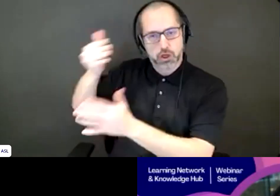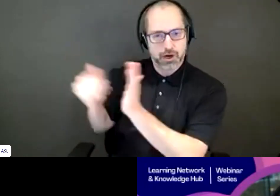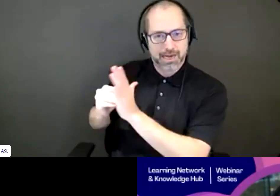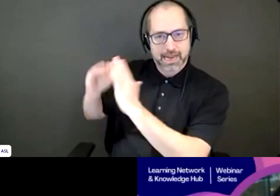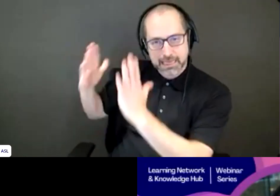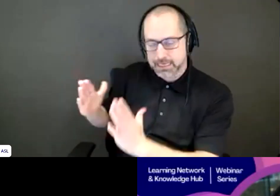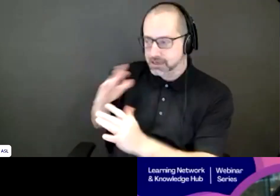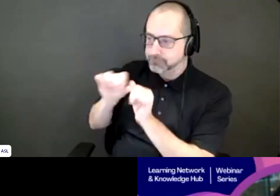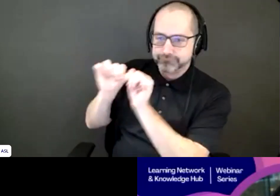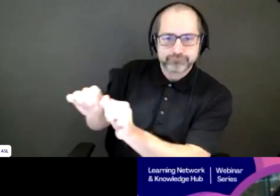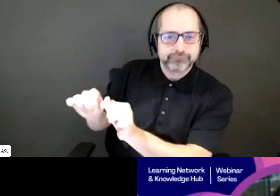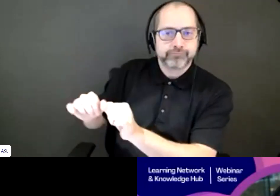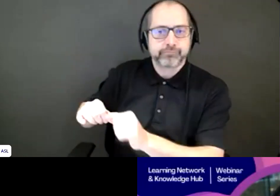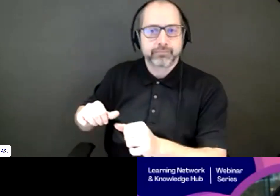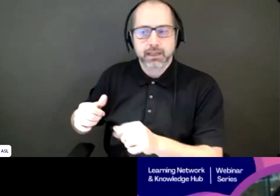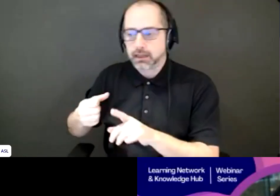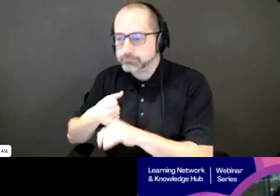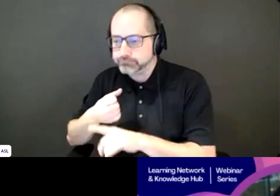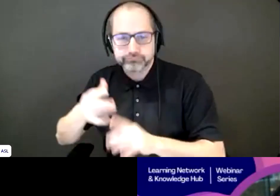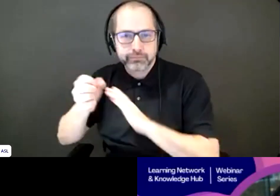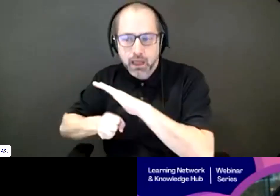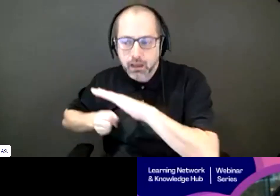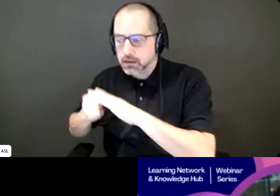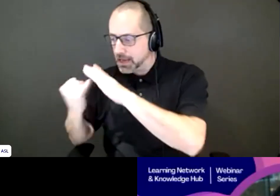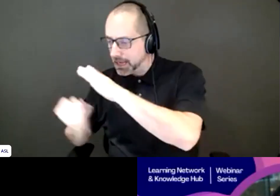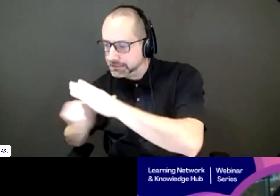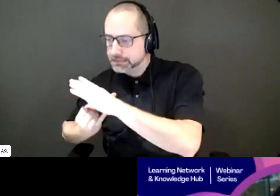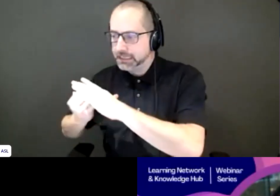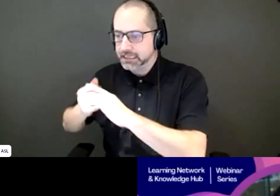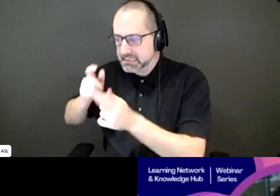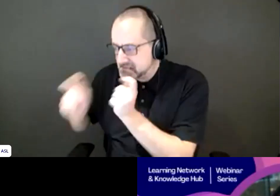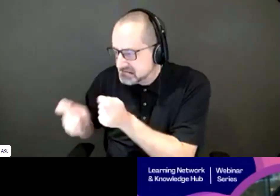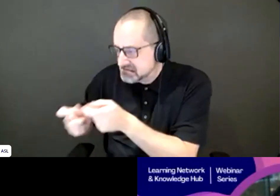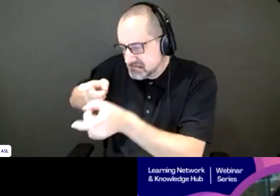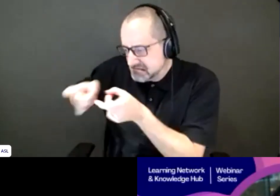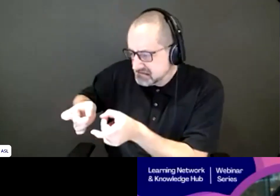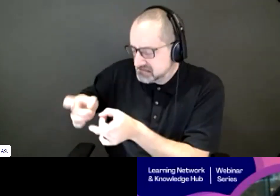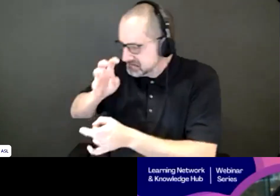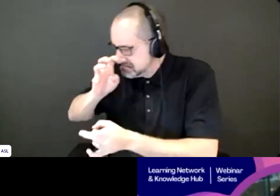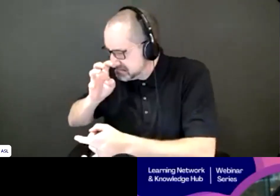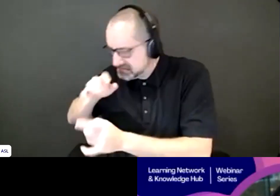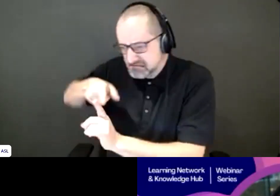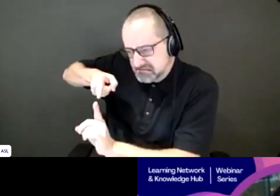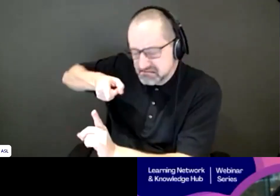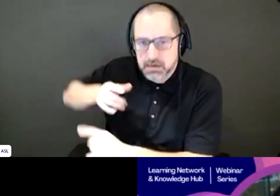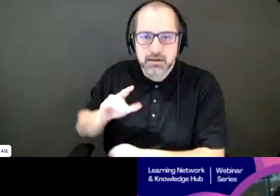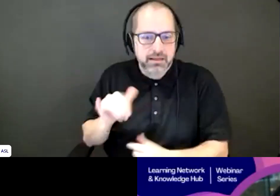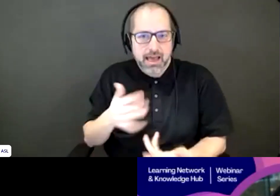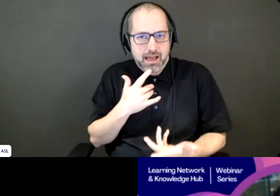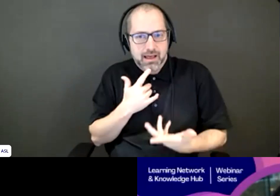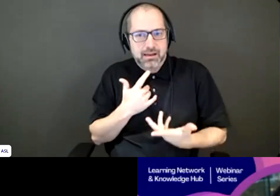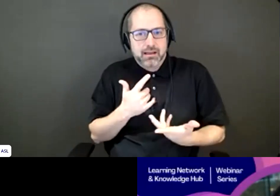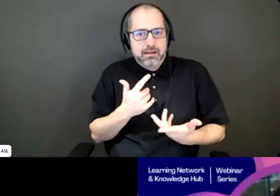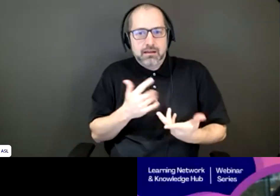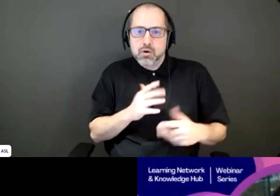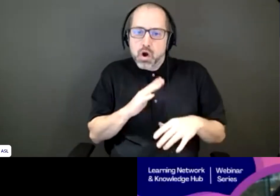cellule de prison pour que l'exploitation et les micromètres les macromes manipulations non pas se poursuivre j'ai trouvé